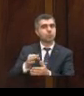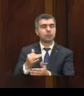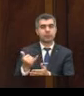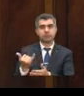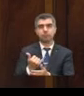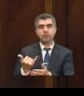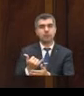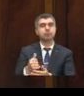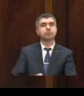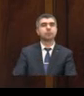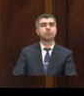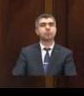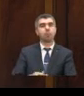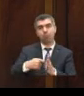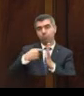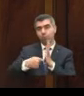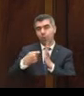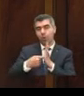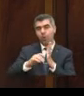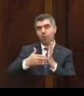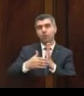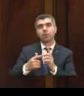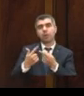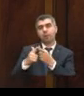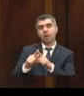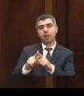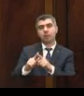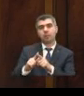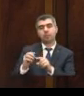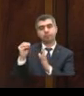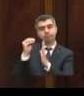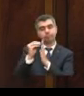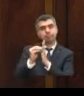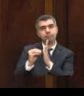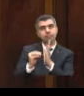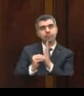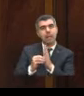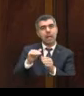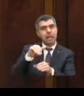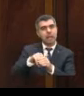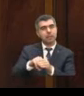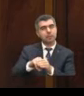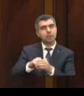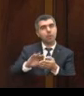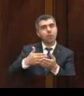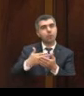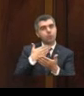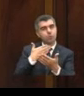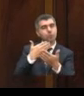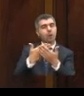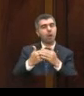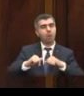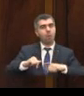هذا المشروع وتجويد بعض المقتضيات التي يقترحها فريقنا، شاكرين للسيد الوزير